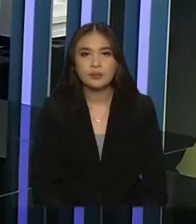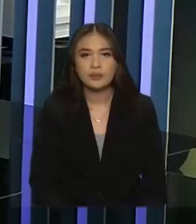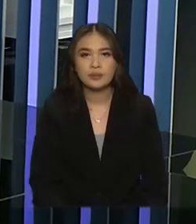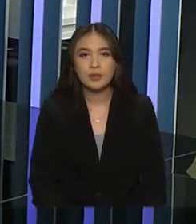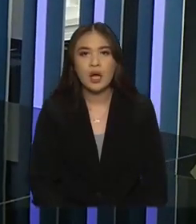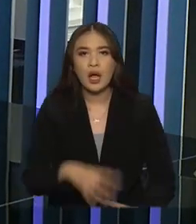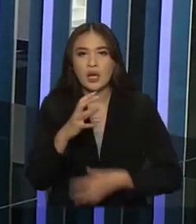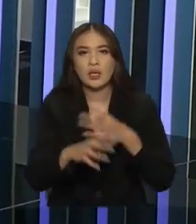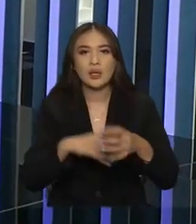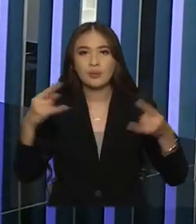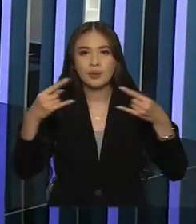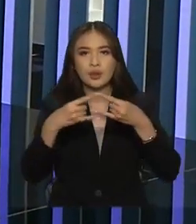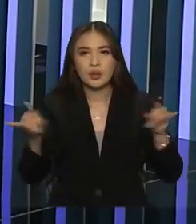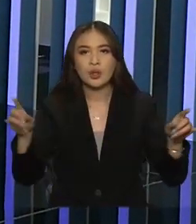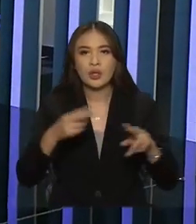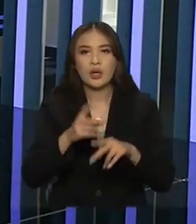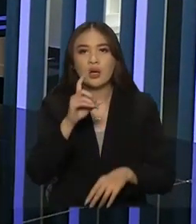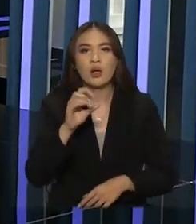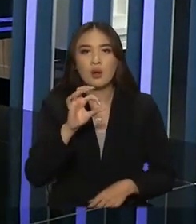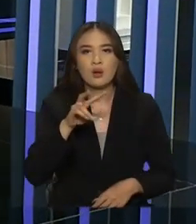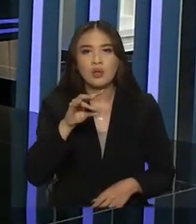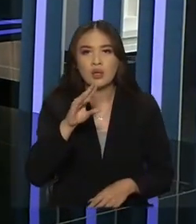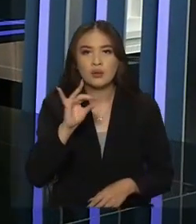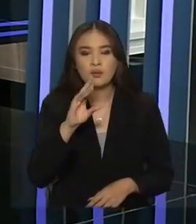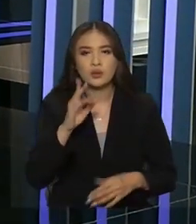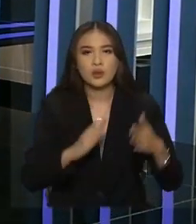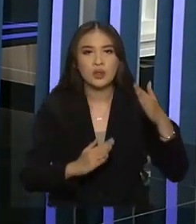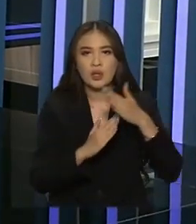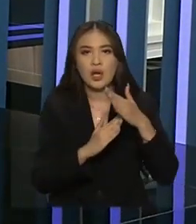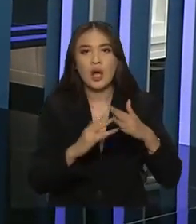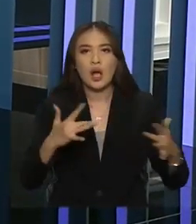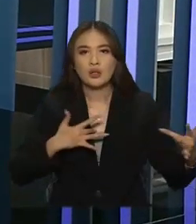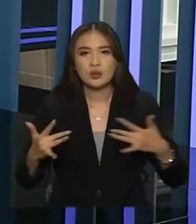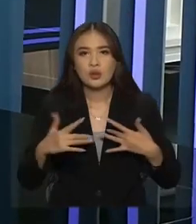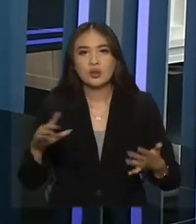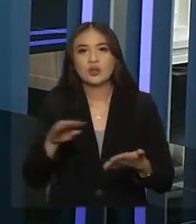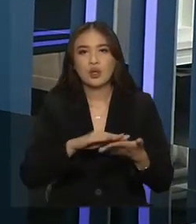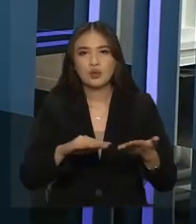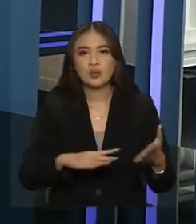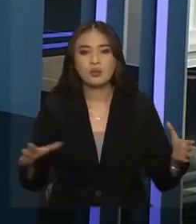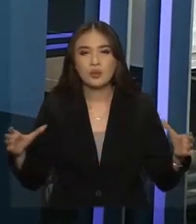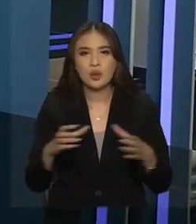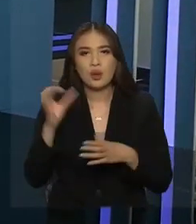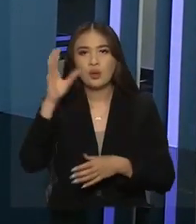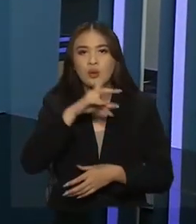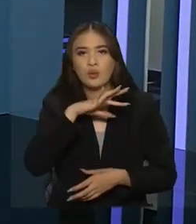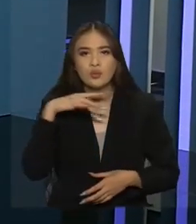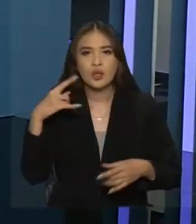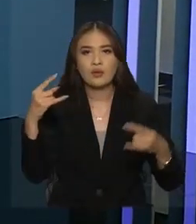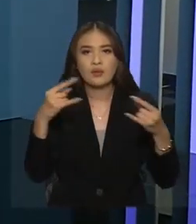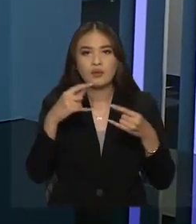Әлем кино индустриясының лидері Холливуд тығырыққа тірелді. Актерлар мен жазушылардың біріккен ереуілі көптеген фильмдер